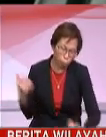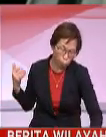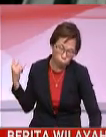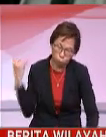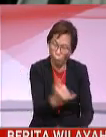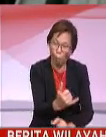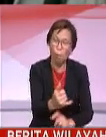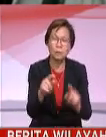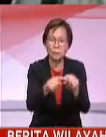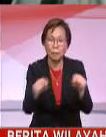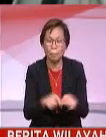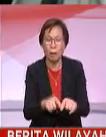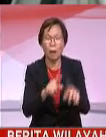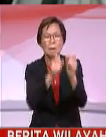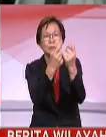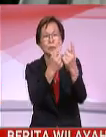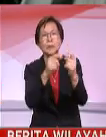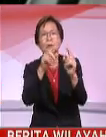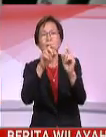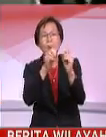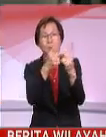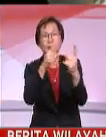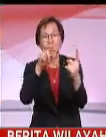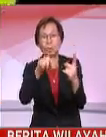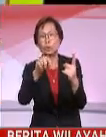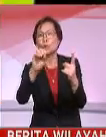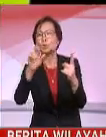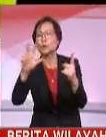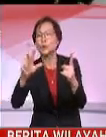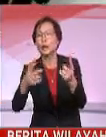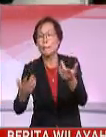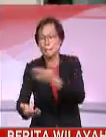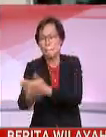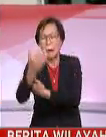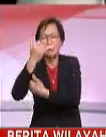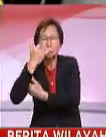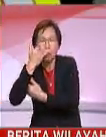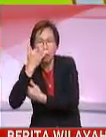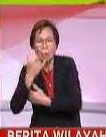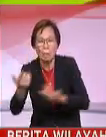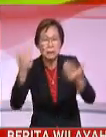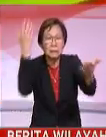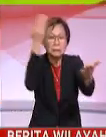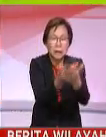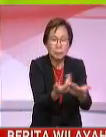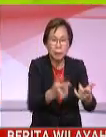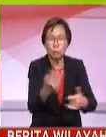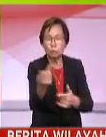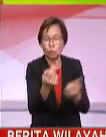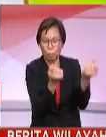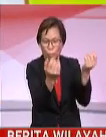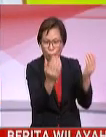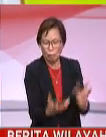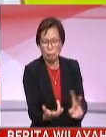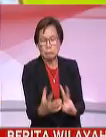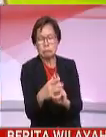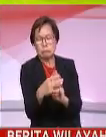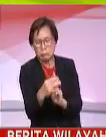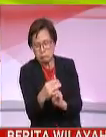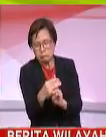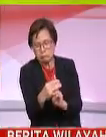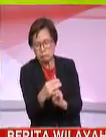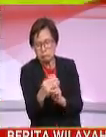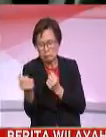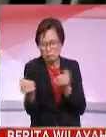diterima pada pukul 11.03 pagi. Sebaik tiba di lokasi kejadian, kedua-dua pemandu terbabit tersepit di